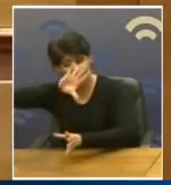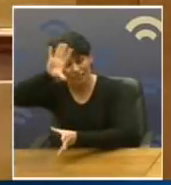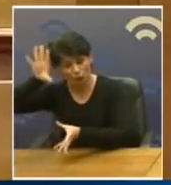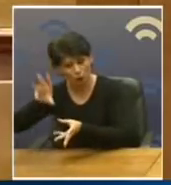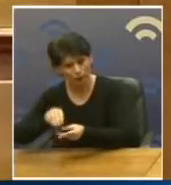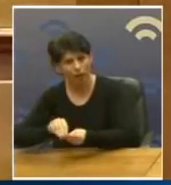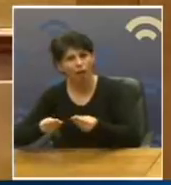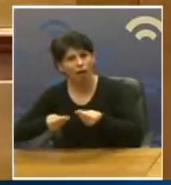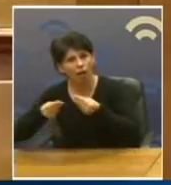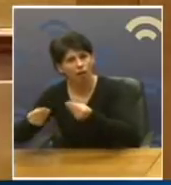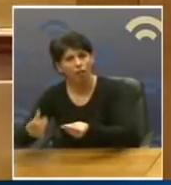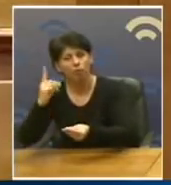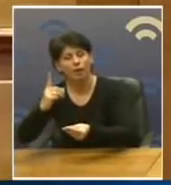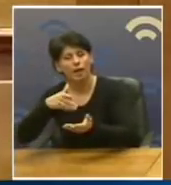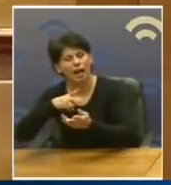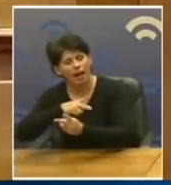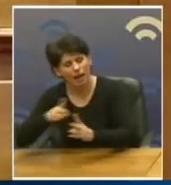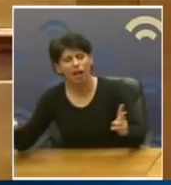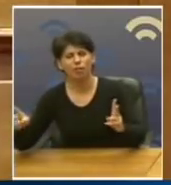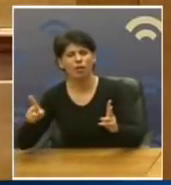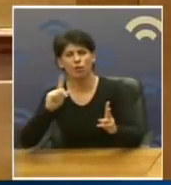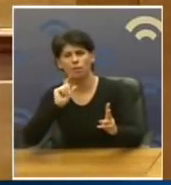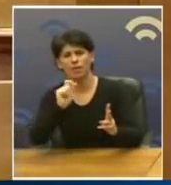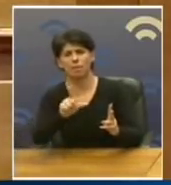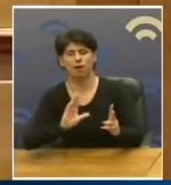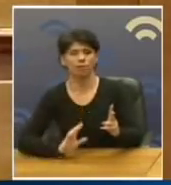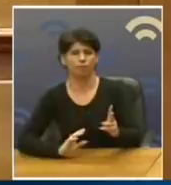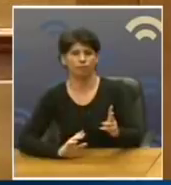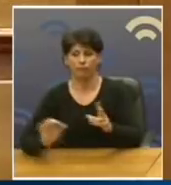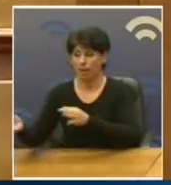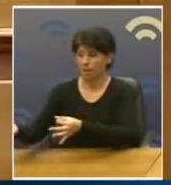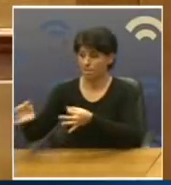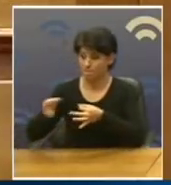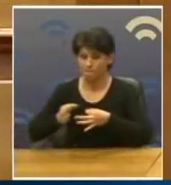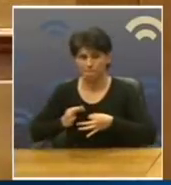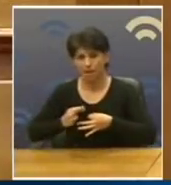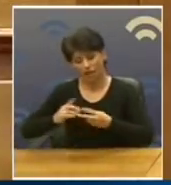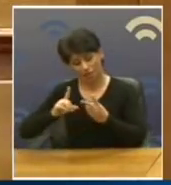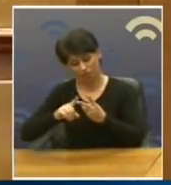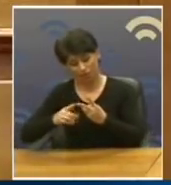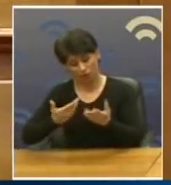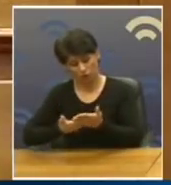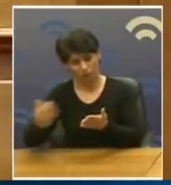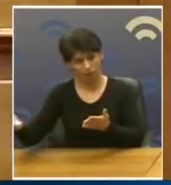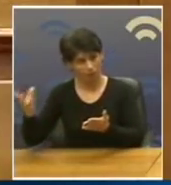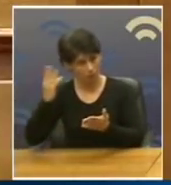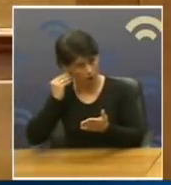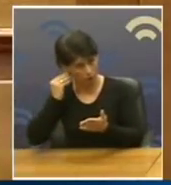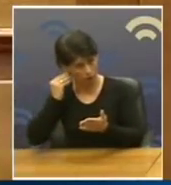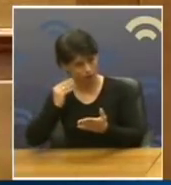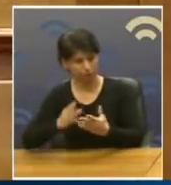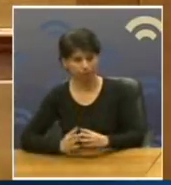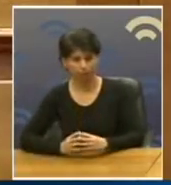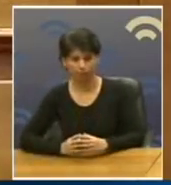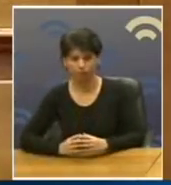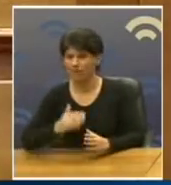να δώσουμε ένα ξεκάθαρο μήνυμα. Μας λέτε, δεύτερο επιχείρημα που έχω ακούσει,